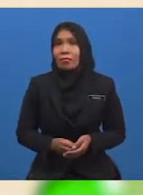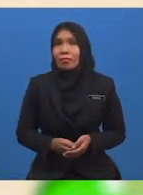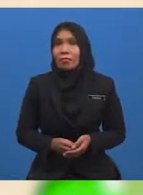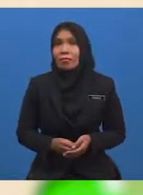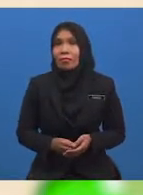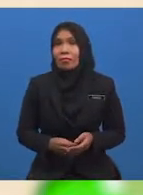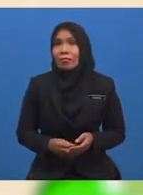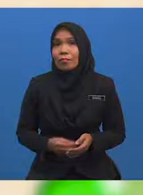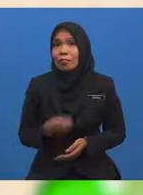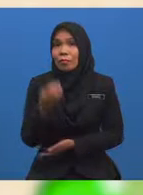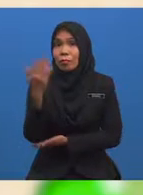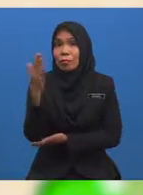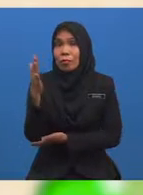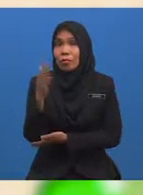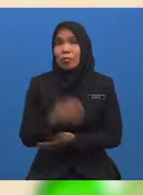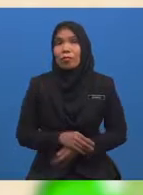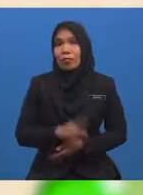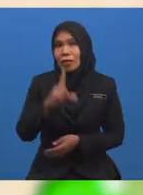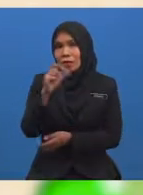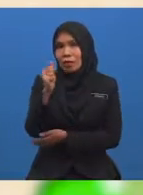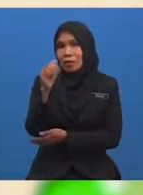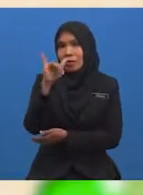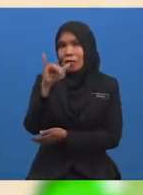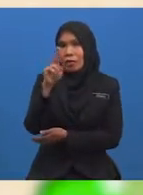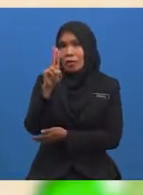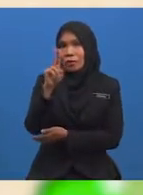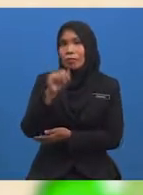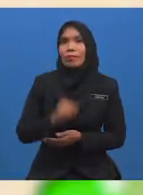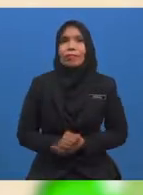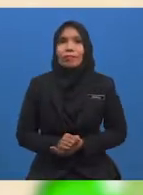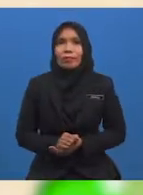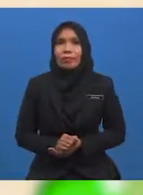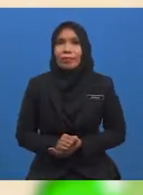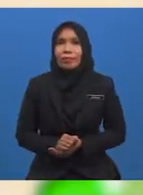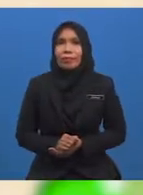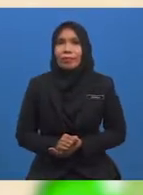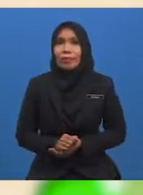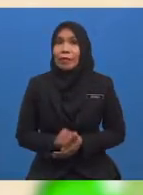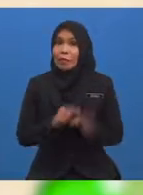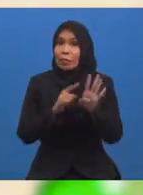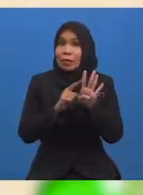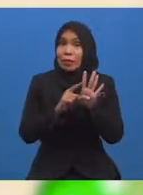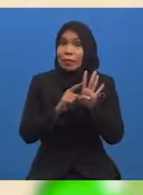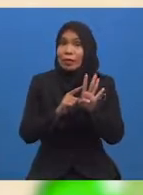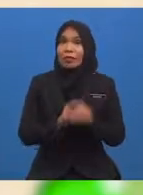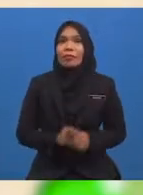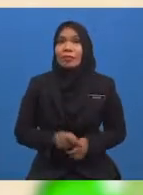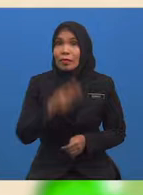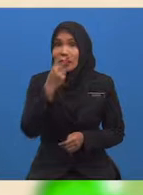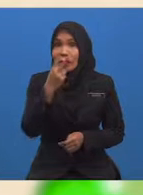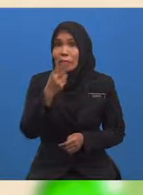memperoleh cahaya matahari, udara dan disiram air. Perhatikan selepas